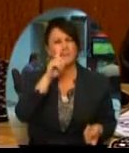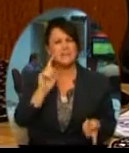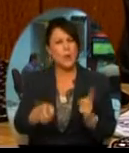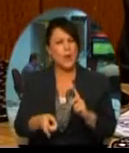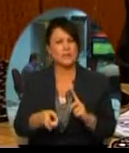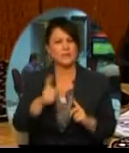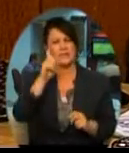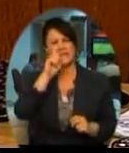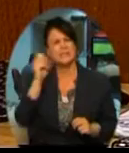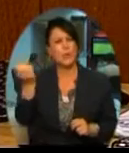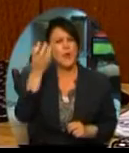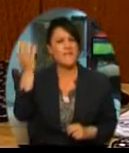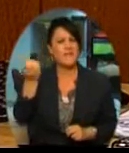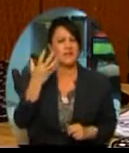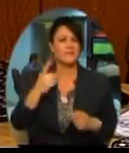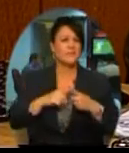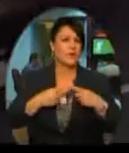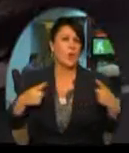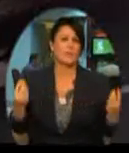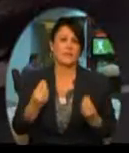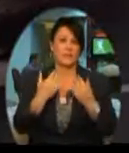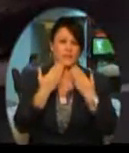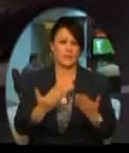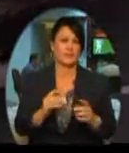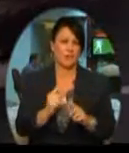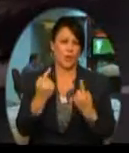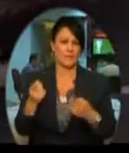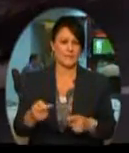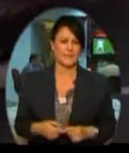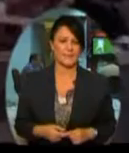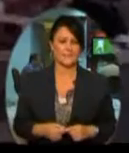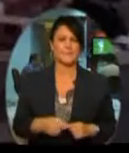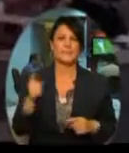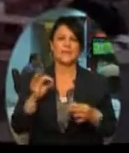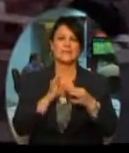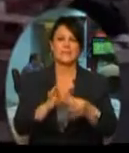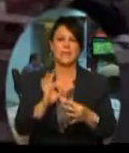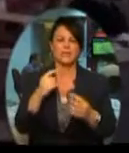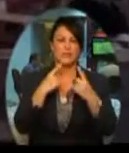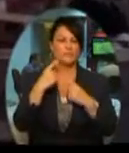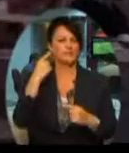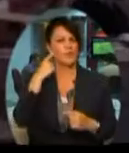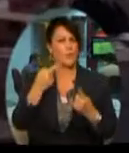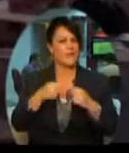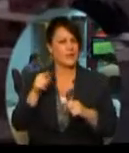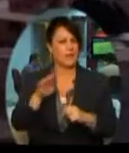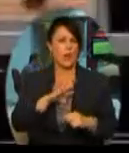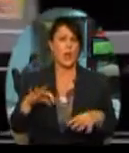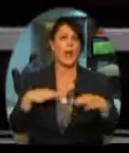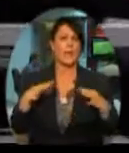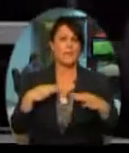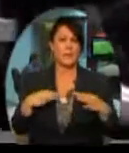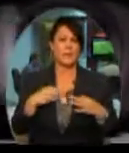זיהום אוויר וכל החולאים שנגרמים מהם. בסדרה של דיונים שמעו בוועדות על בריאות לא רק במובן הרפואי של המילה,